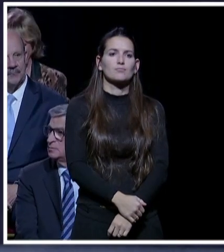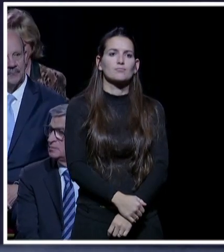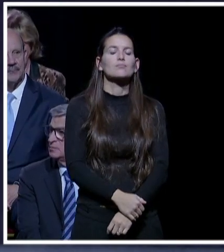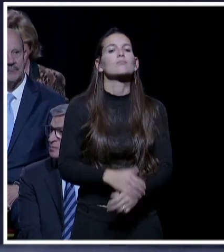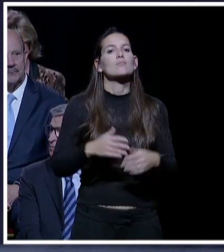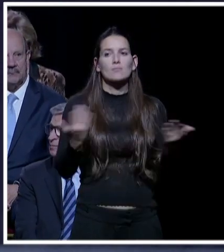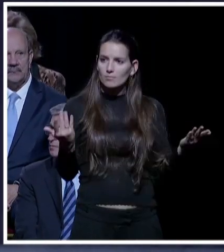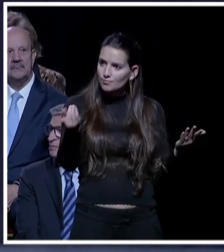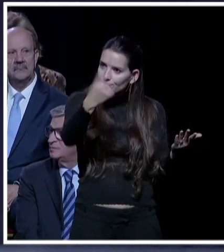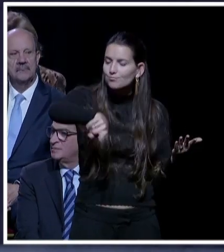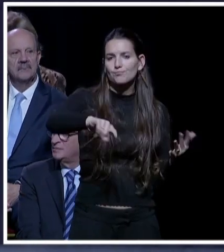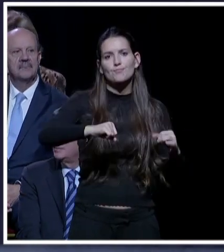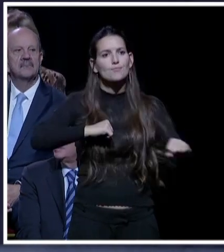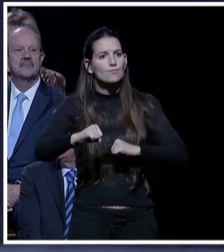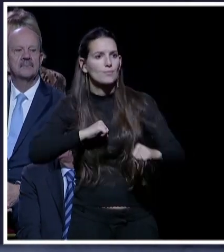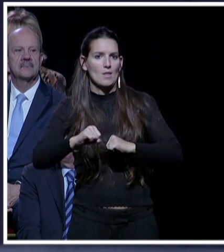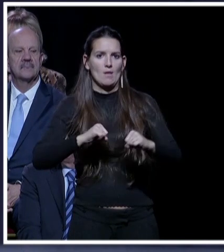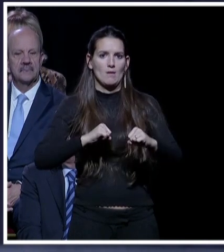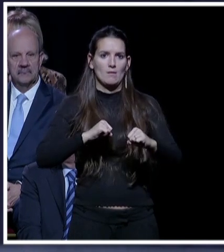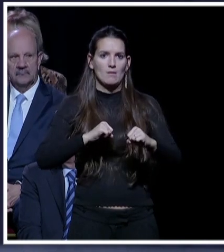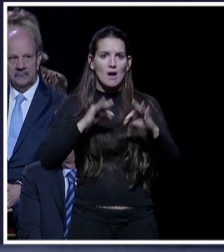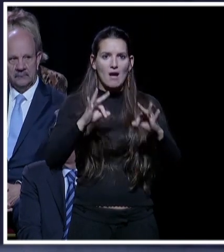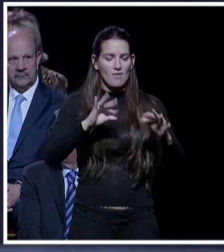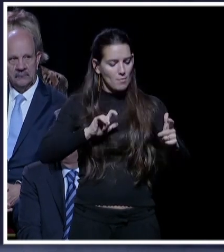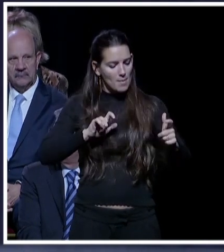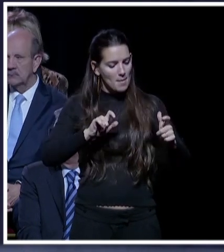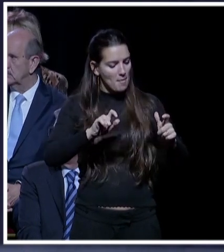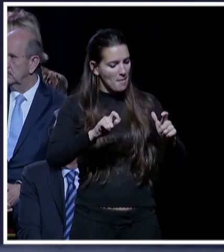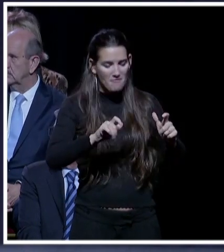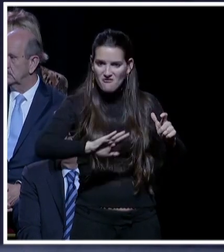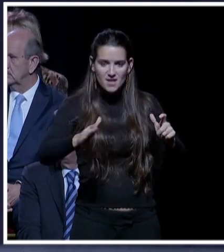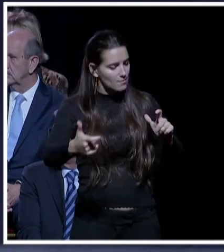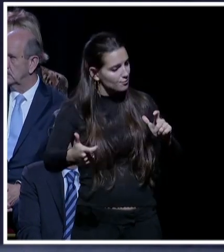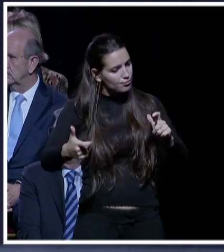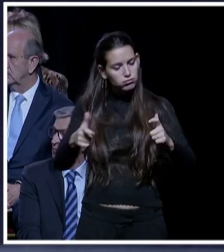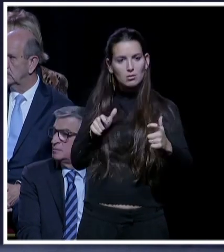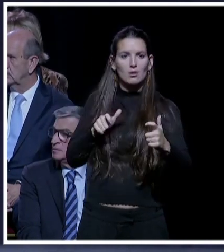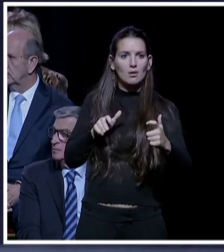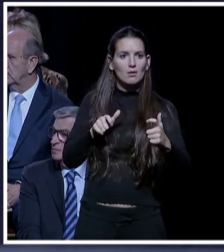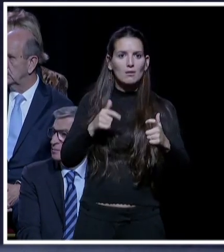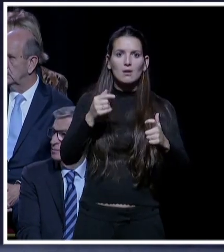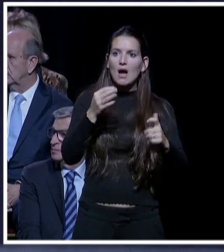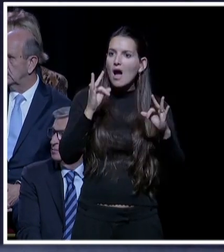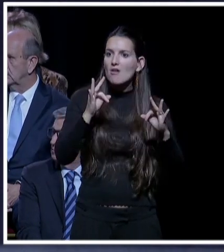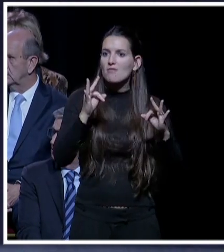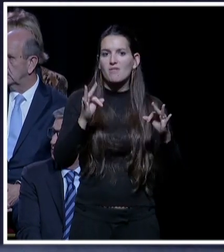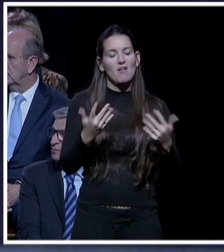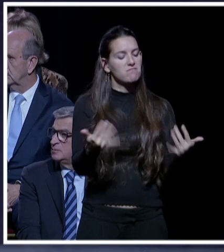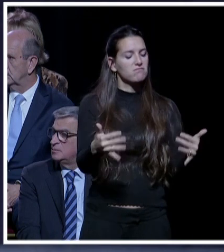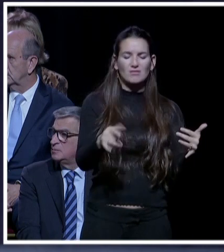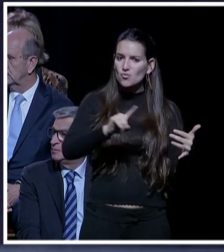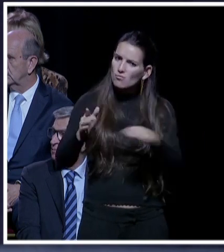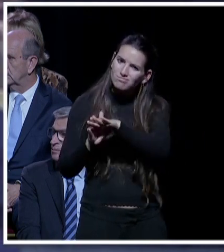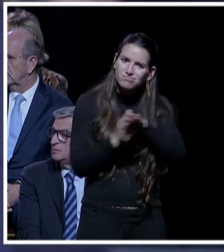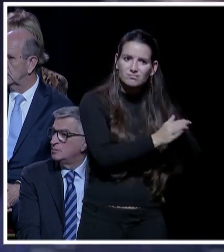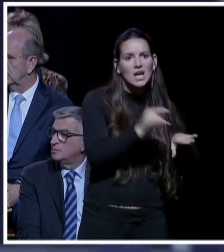Alors à nous d'agir. À nous de briser la spirale du déclin, à nous de refuser la fatalité, à nous de choisir la